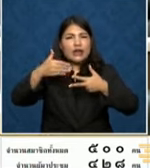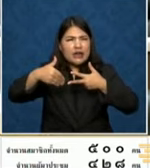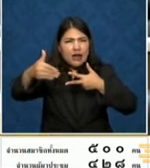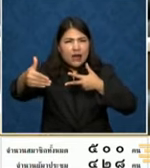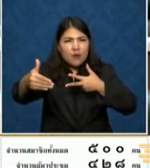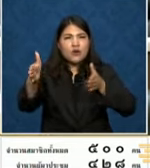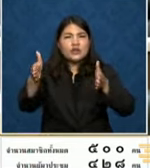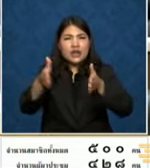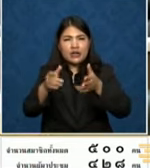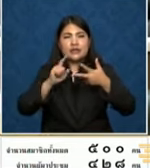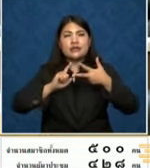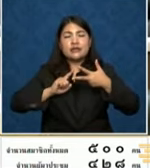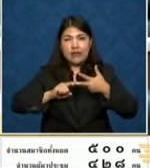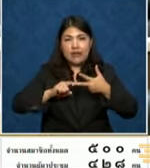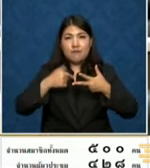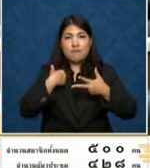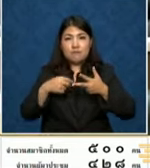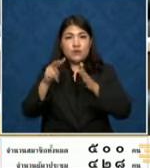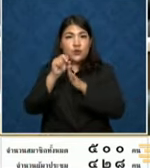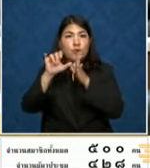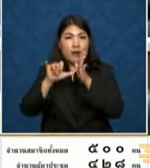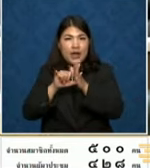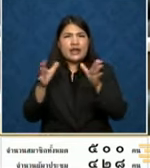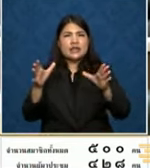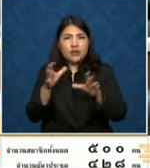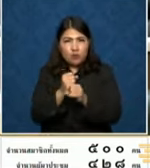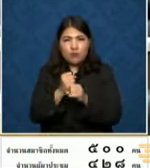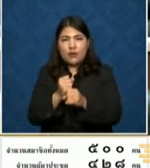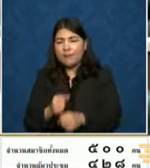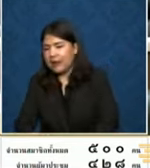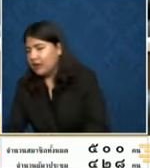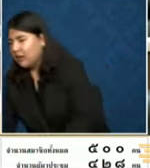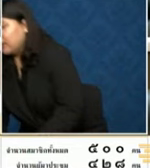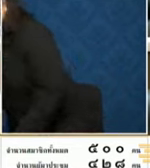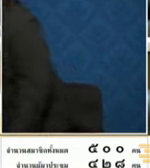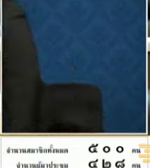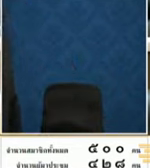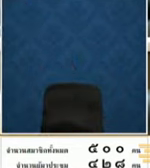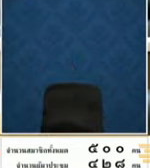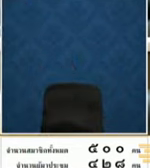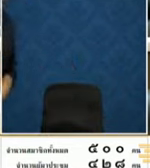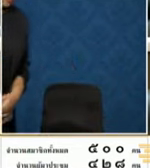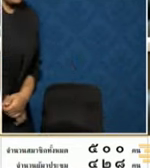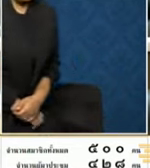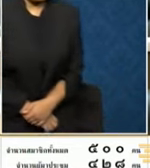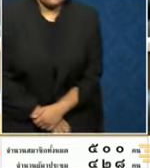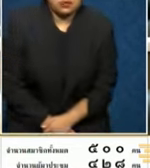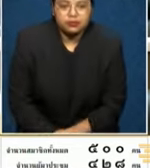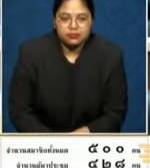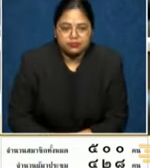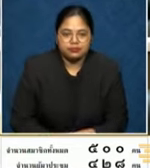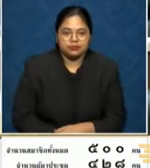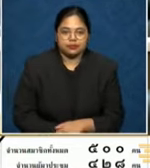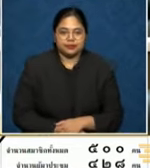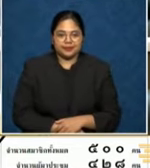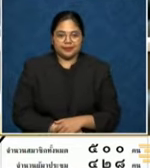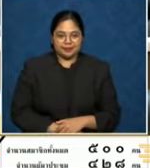3บทสรุปของนโยบายครับท่านประธานครับเรื่องแรกครับนโยบายเร่งด่วนรัฐบ